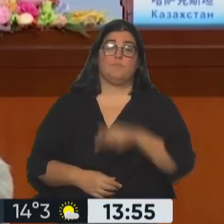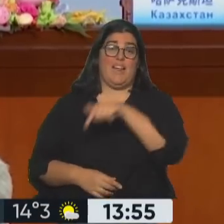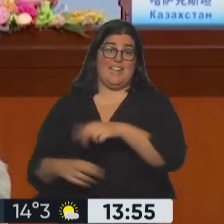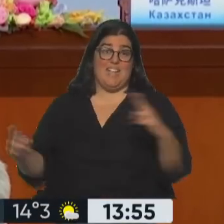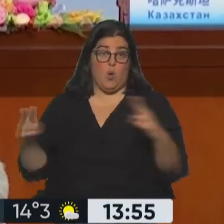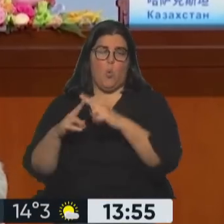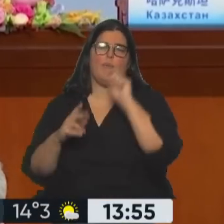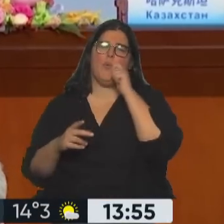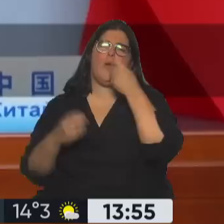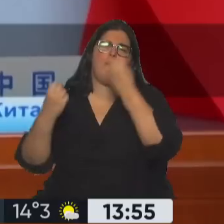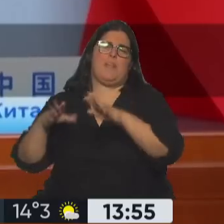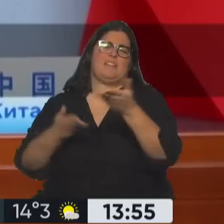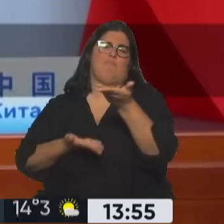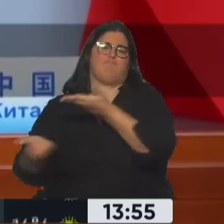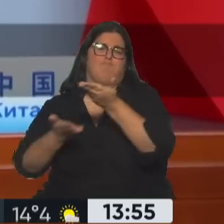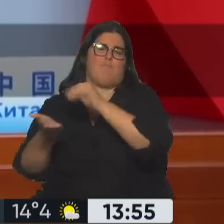开了一个好头。